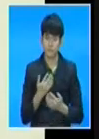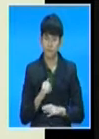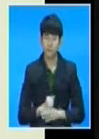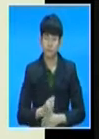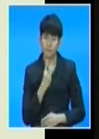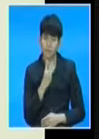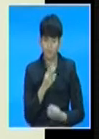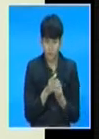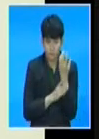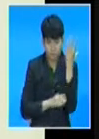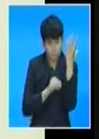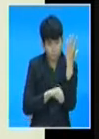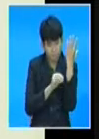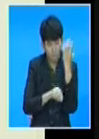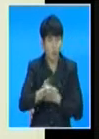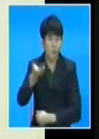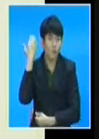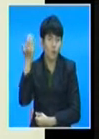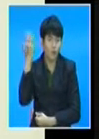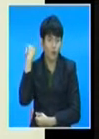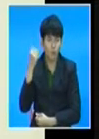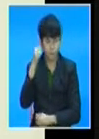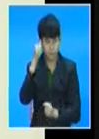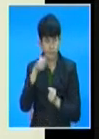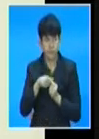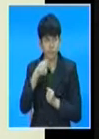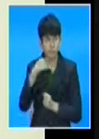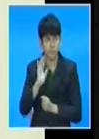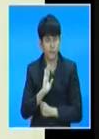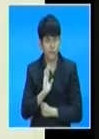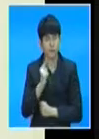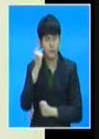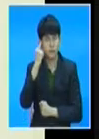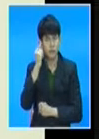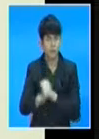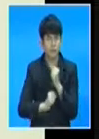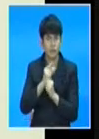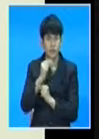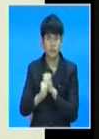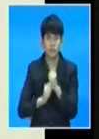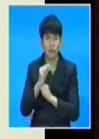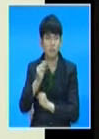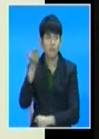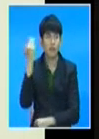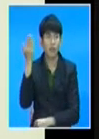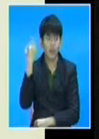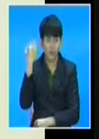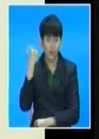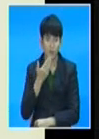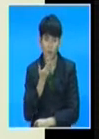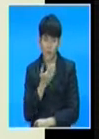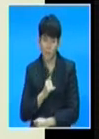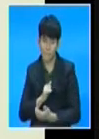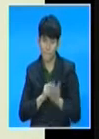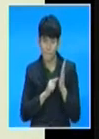จากปลูกแล้วเมื่อในอดีตถ้าผมจำไม่ผิดนะฮะสัก 20-30 ปีที่แล้วเนี่ยท่านเสด็จพระราช